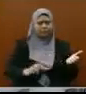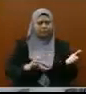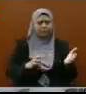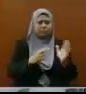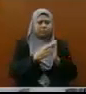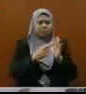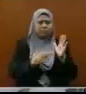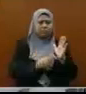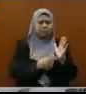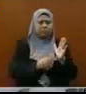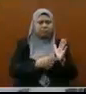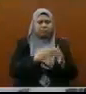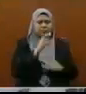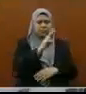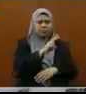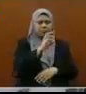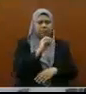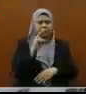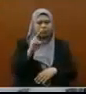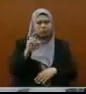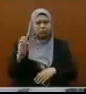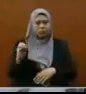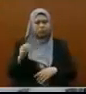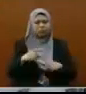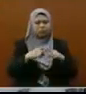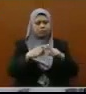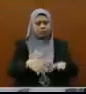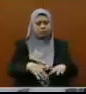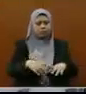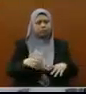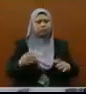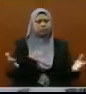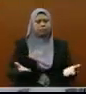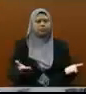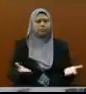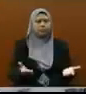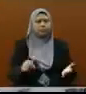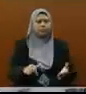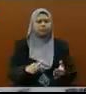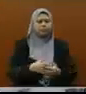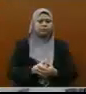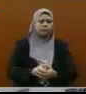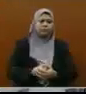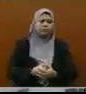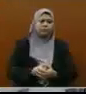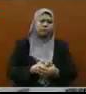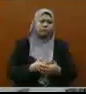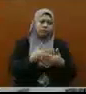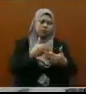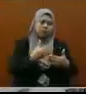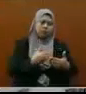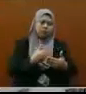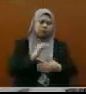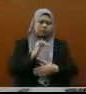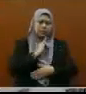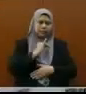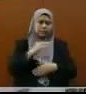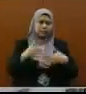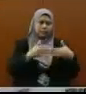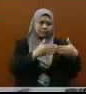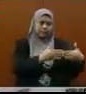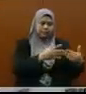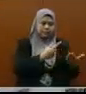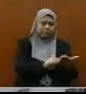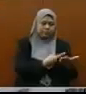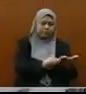belanjawan tahun 2020 Dewan Negeri Selangor pada kali ini. Yang berhormat Tuan Speaker, sebelum saya meneruskan pembahasan, saya mohon